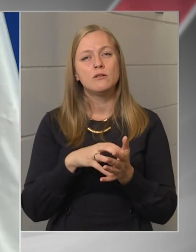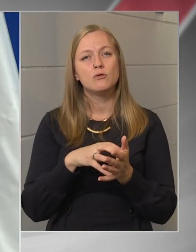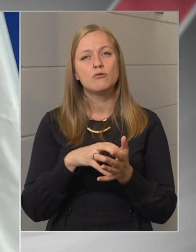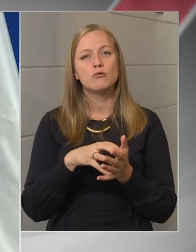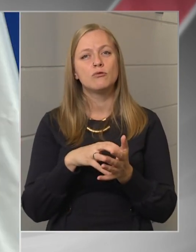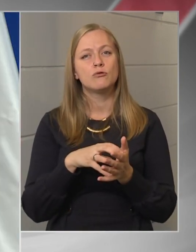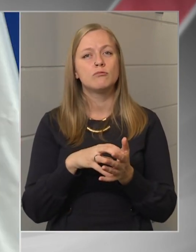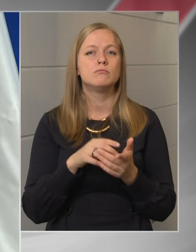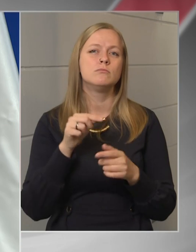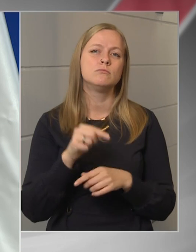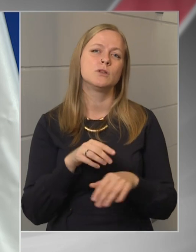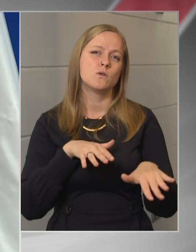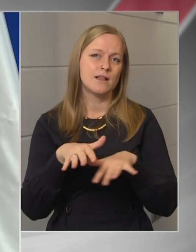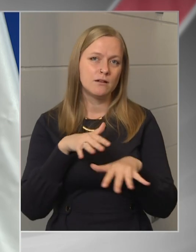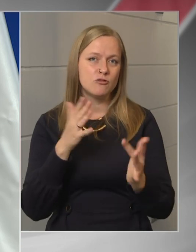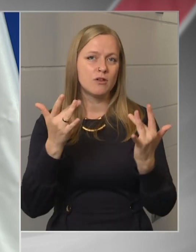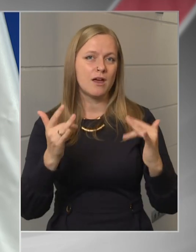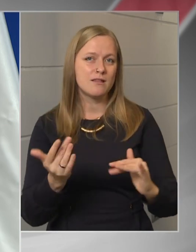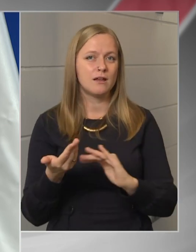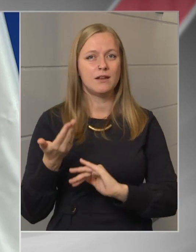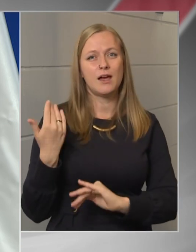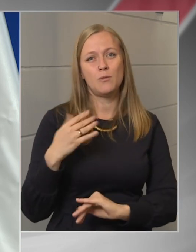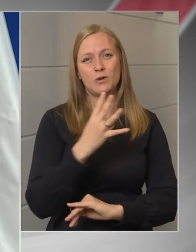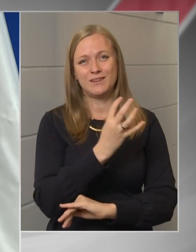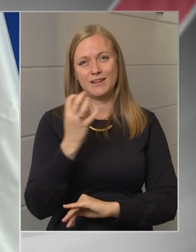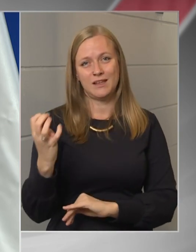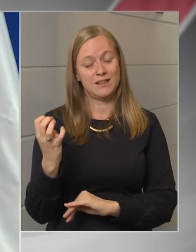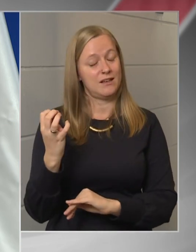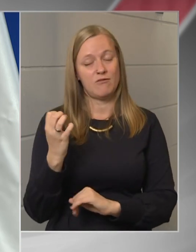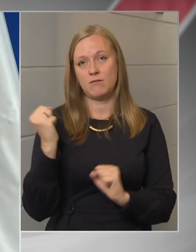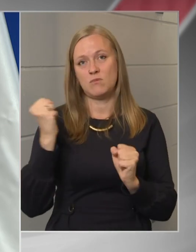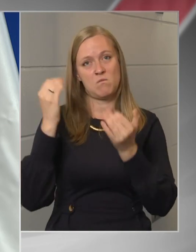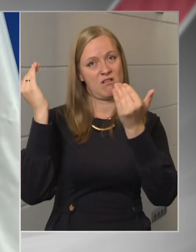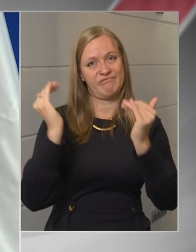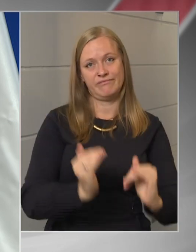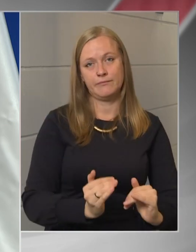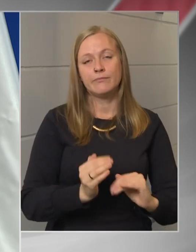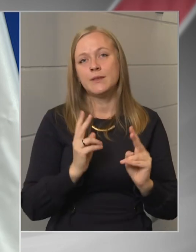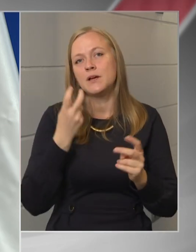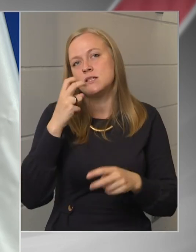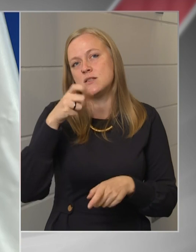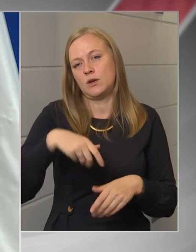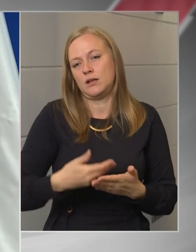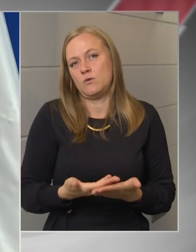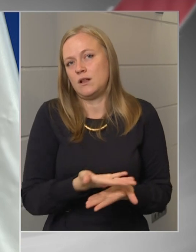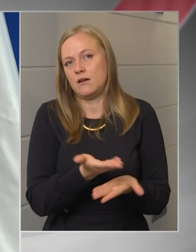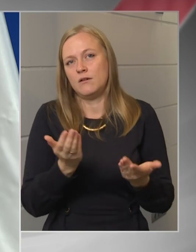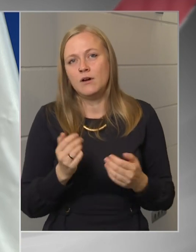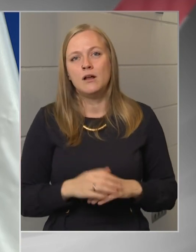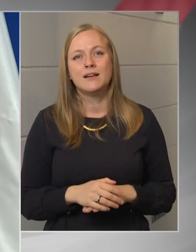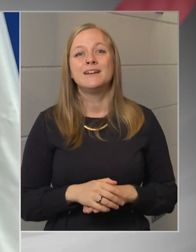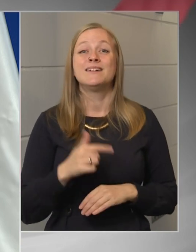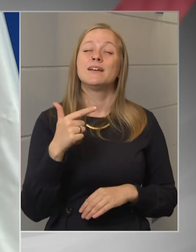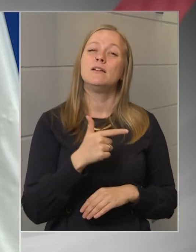A fővárosban a közlekedési helyzet az elmúlt négy évben drámaian romlott, és nem kell szakértőnek lenni ahhoz, hogy ami